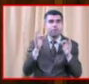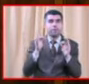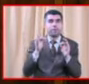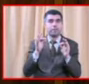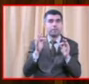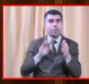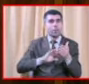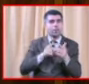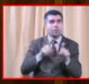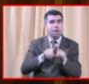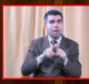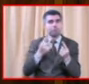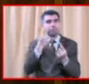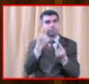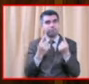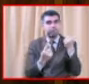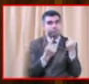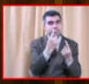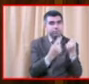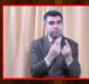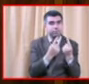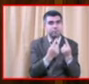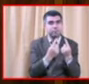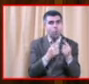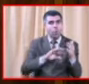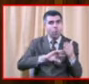خصوش يكون موضوع ديال المزايدة من أي واحد.